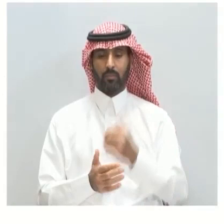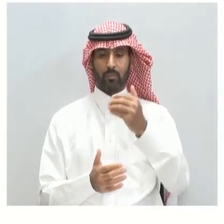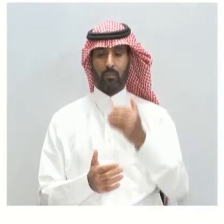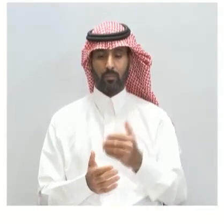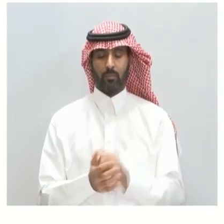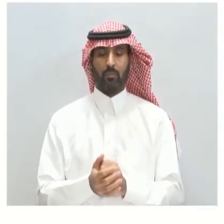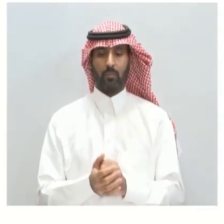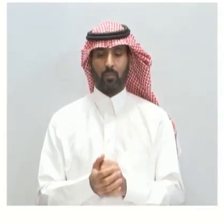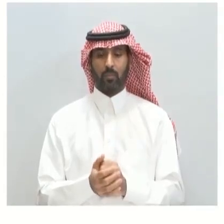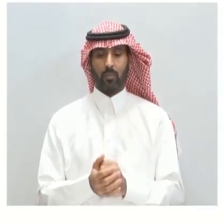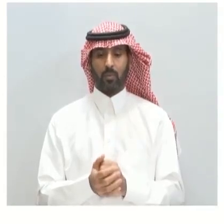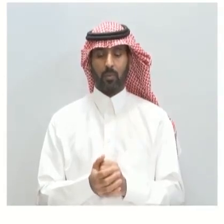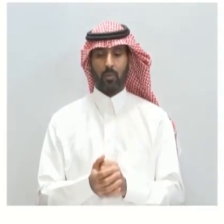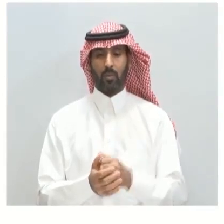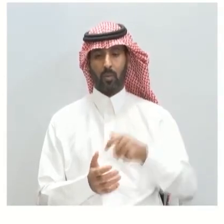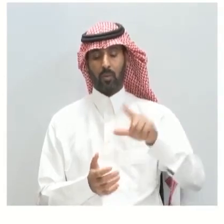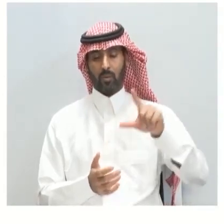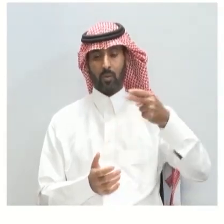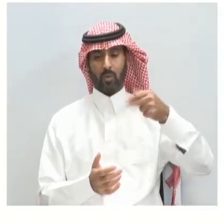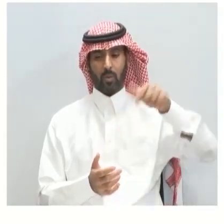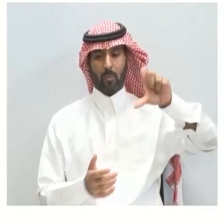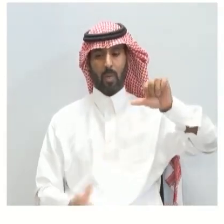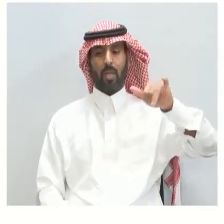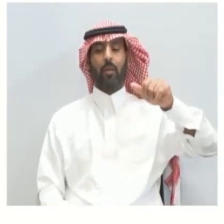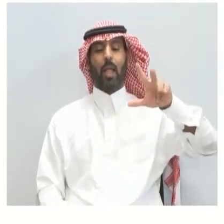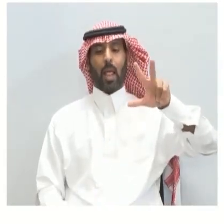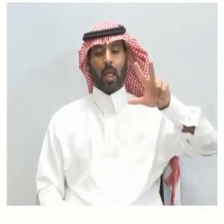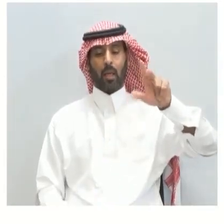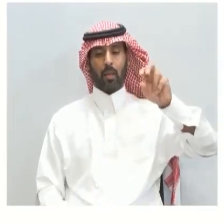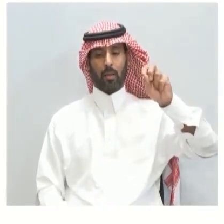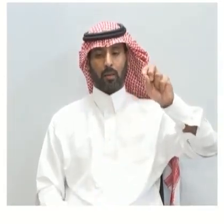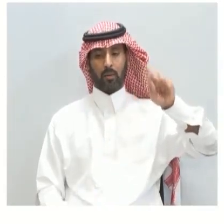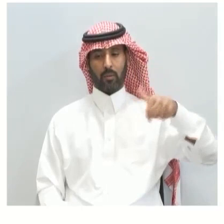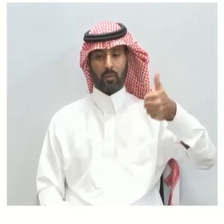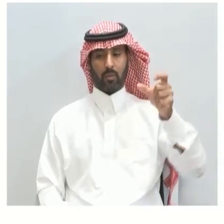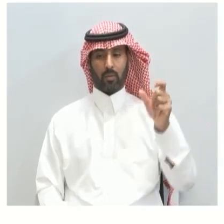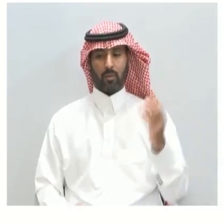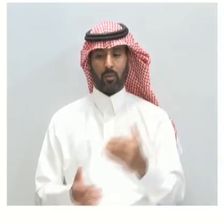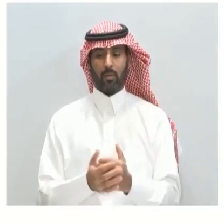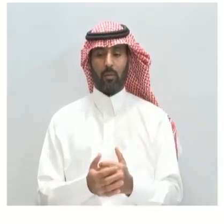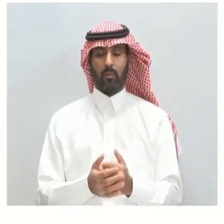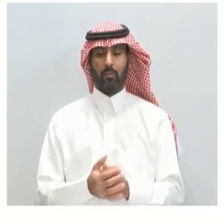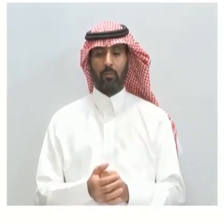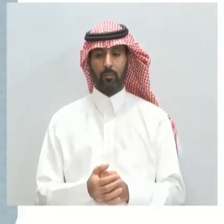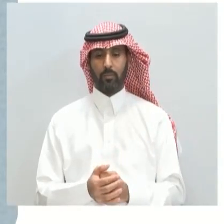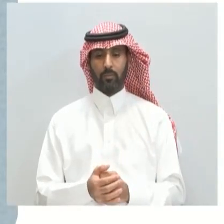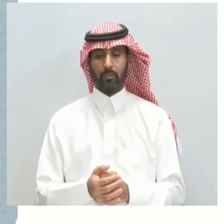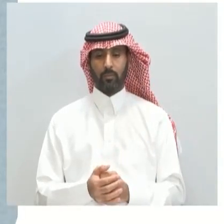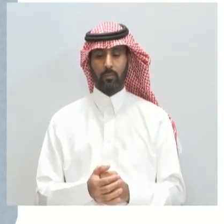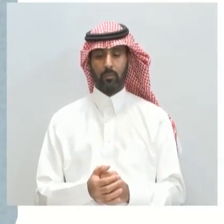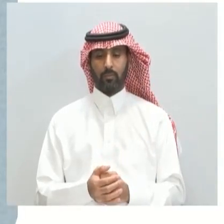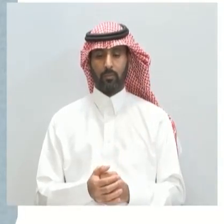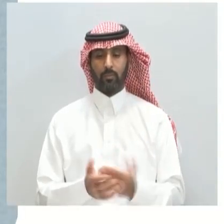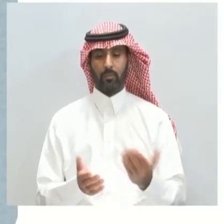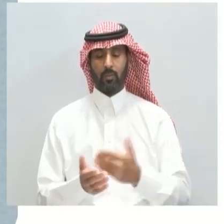علم علوم القران الكريم فموضوع درسنا المباد العشره لعلوم القران الكريم نسال الله تعالى لنا ولكم